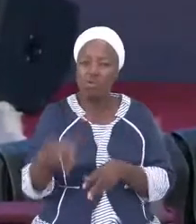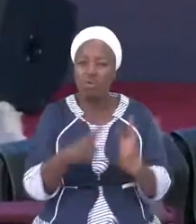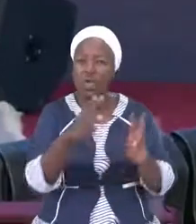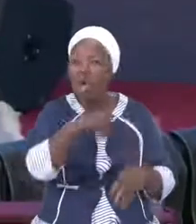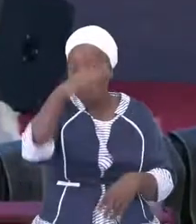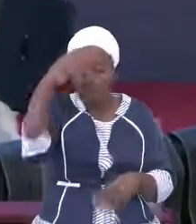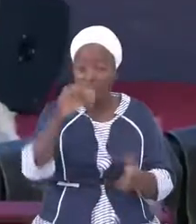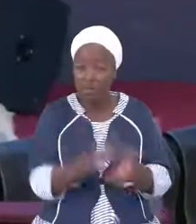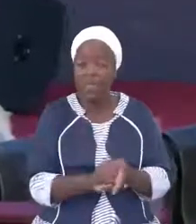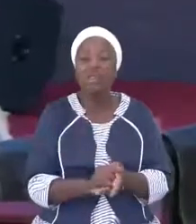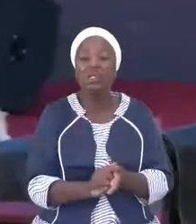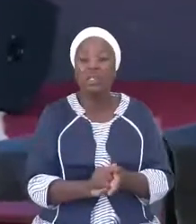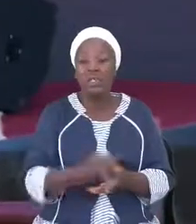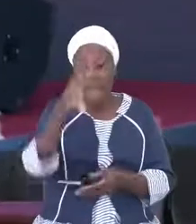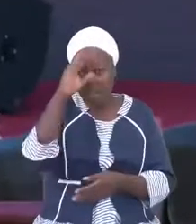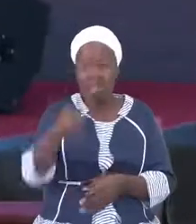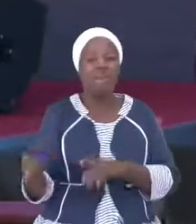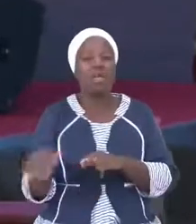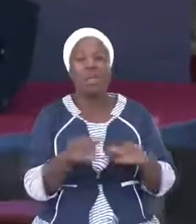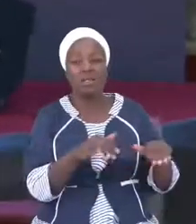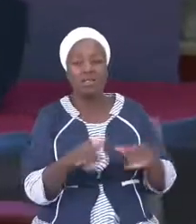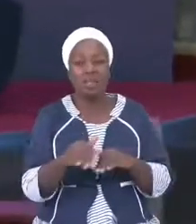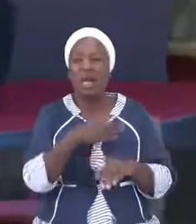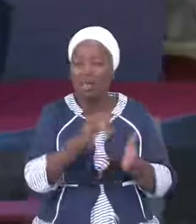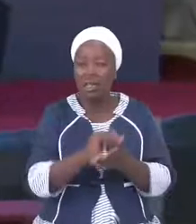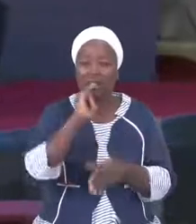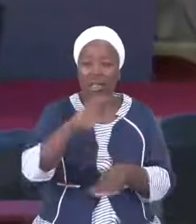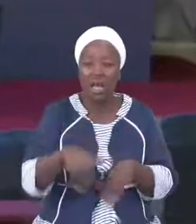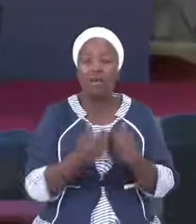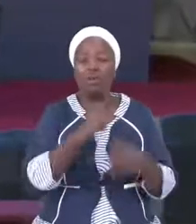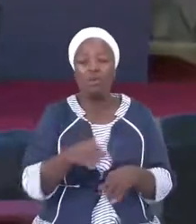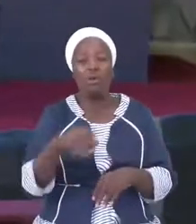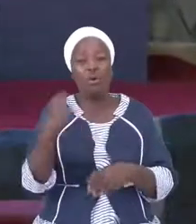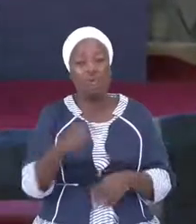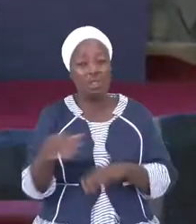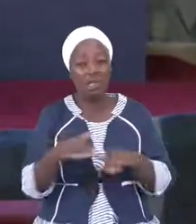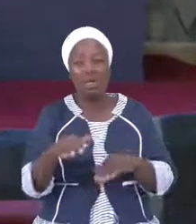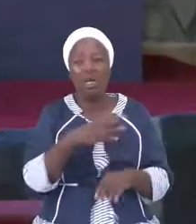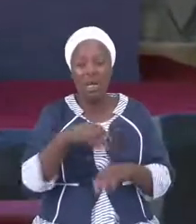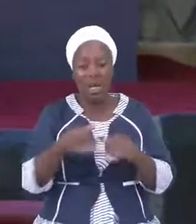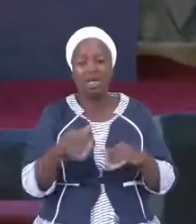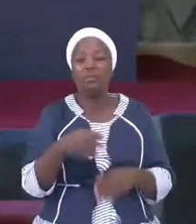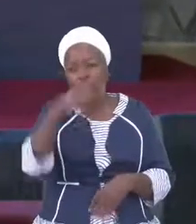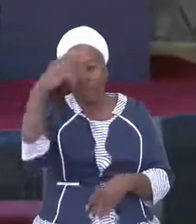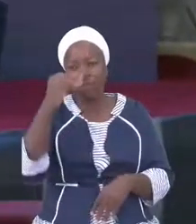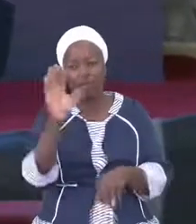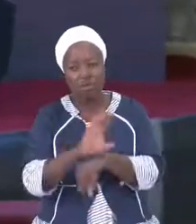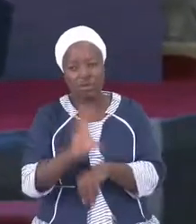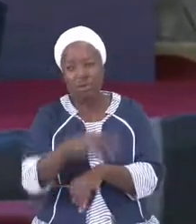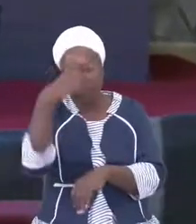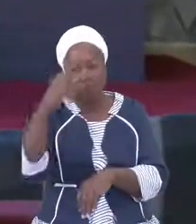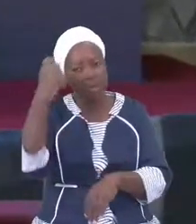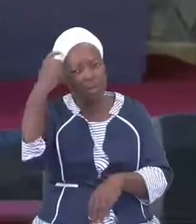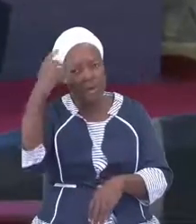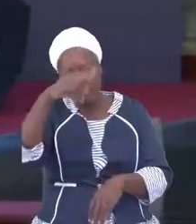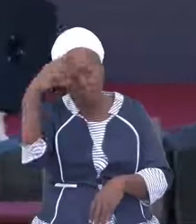cause de cela, Dieu a agi. C'est ainsi qu'il agit. Il agit à cause de l'Église.